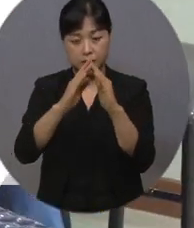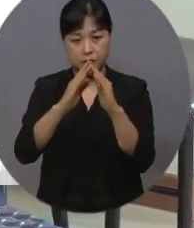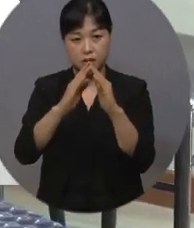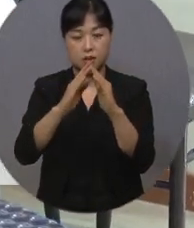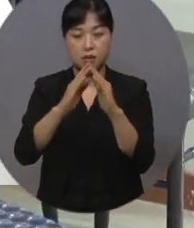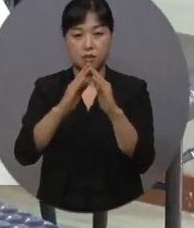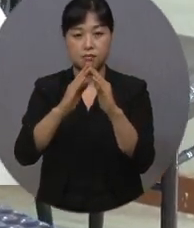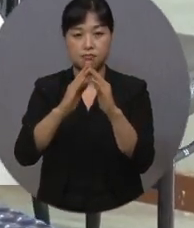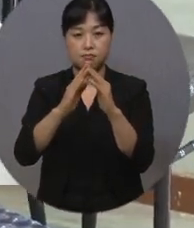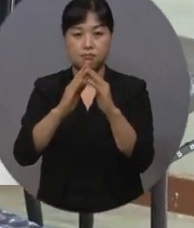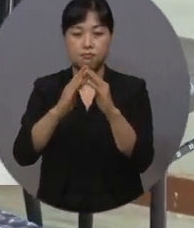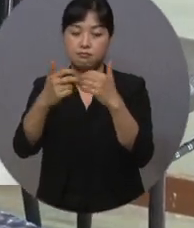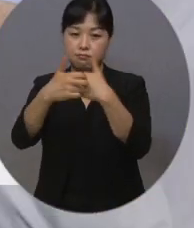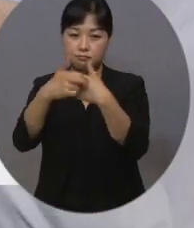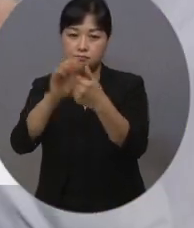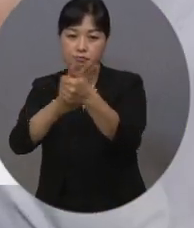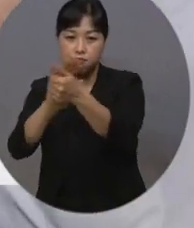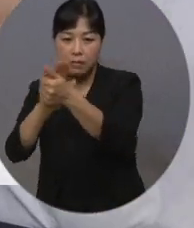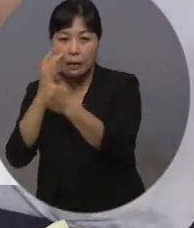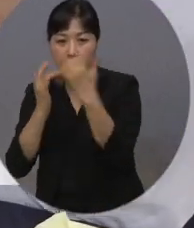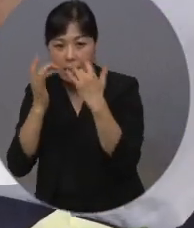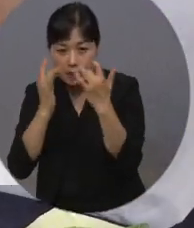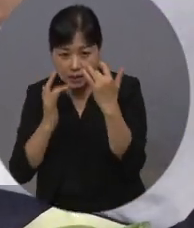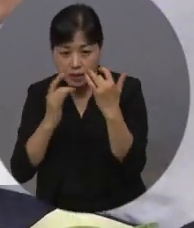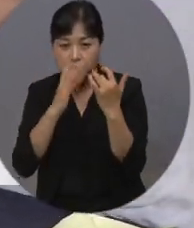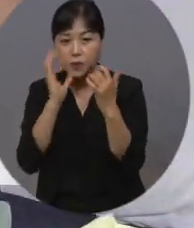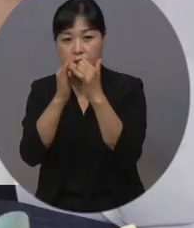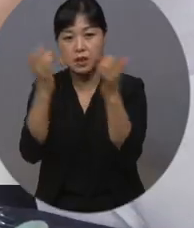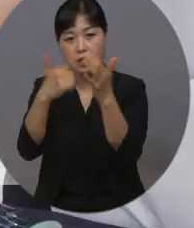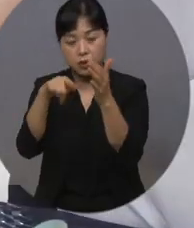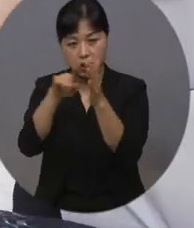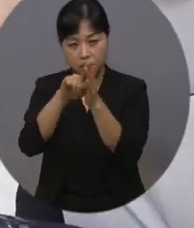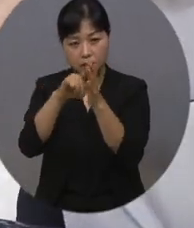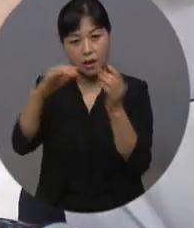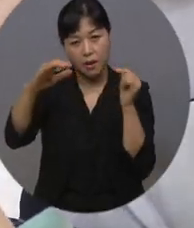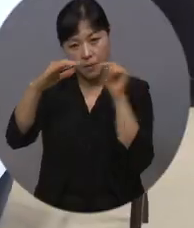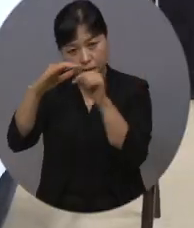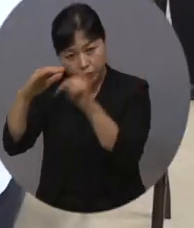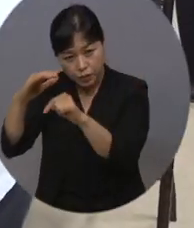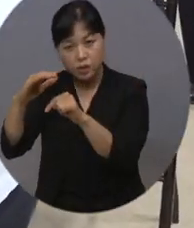사각지대에 놓인 어르신들을 위해 찾아가는 의료 서비스를 제공합니다.